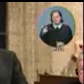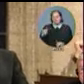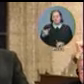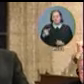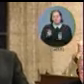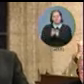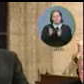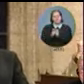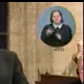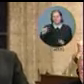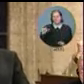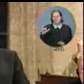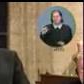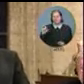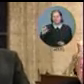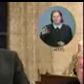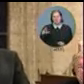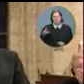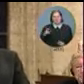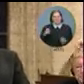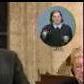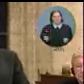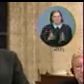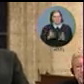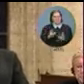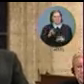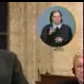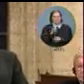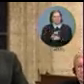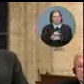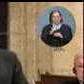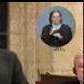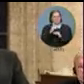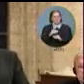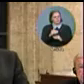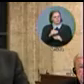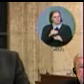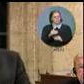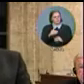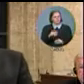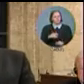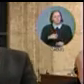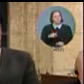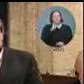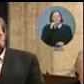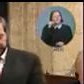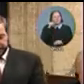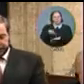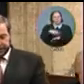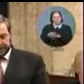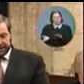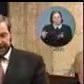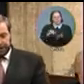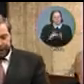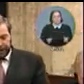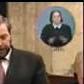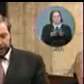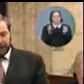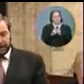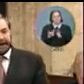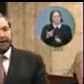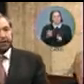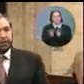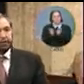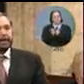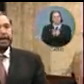de sécurité aux policiers. Un autre décès tragique hier à Nouvelle-Écosse nous interpelle tous. Est-ce que le ministre de la Justice est prêt,